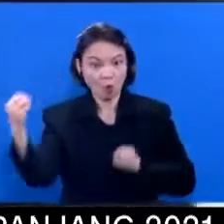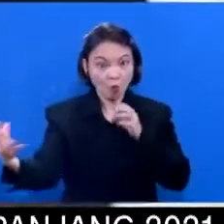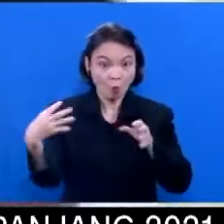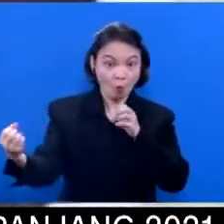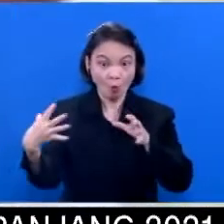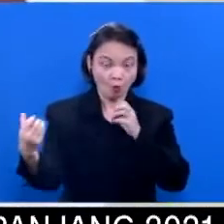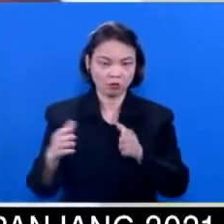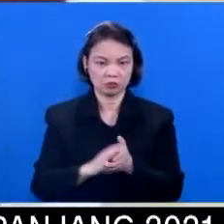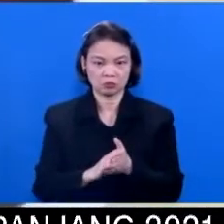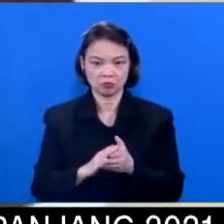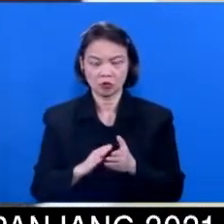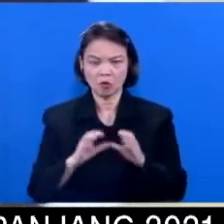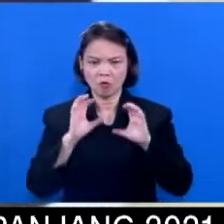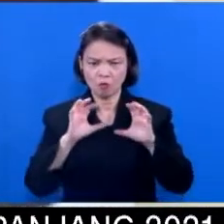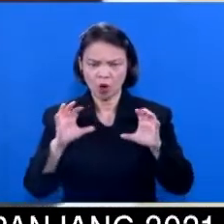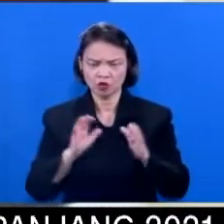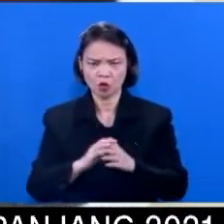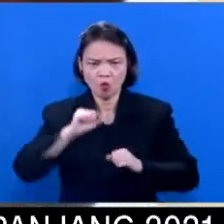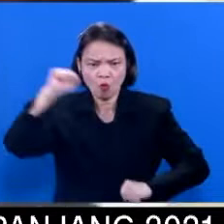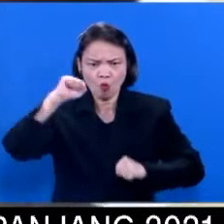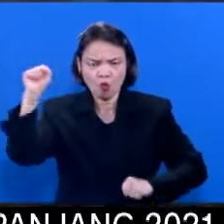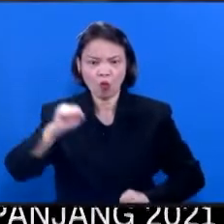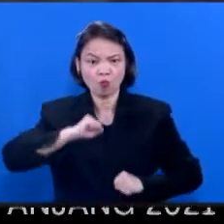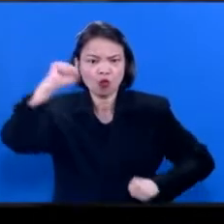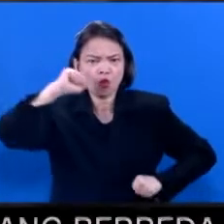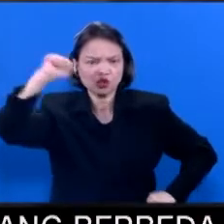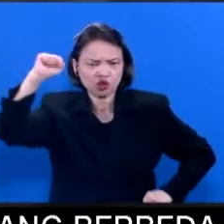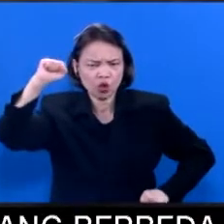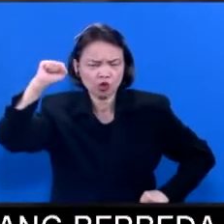Sejumlah anggota Dewan melayangkan hujan interupsi kepada pimpinan sidang.